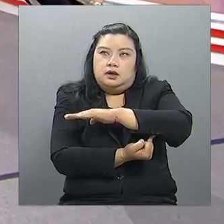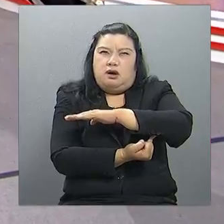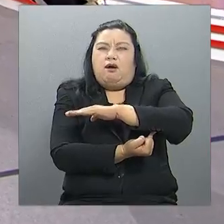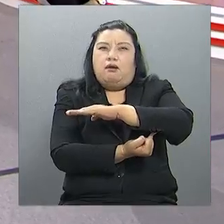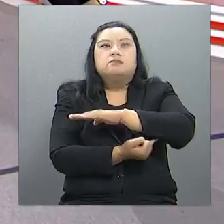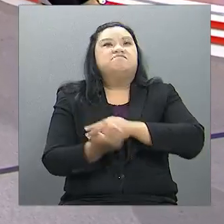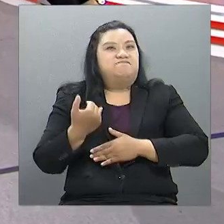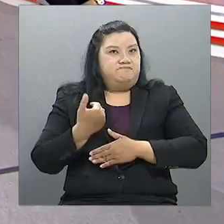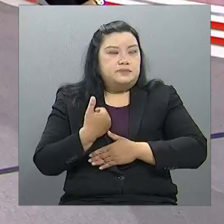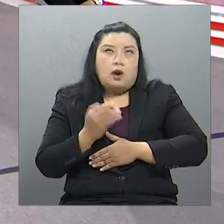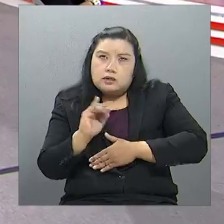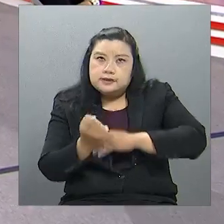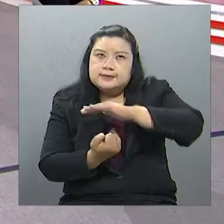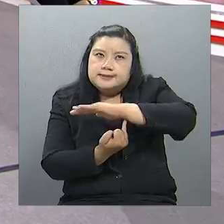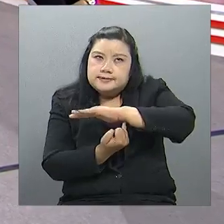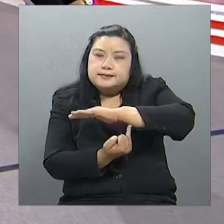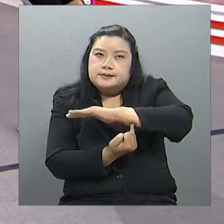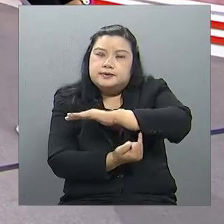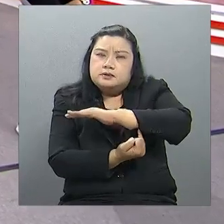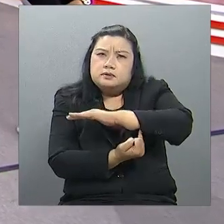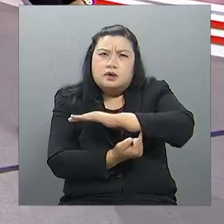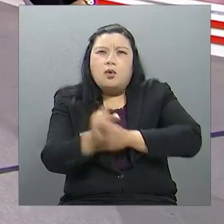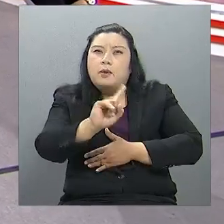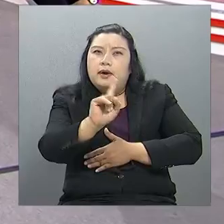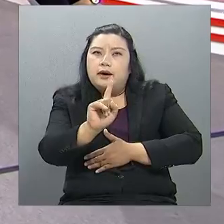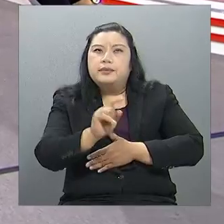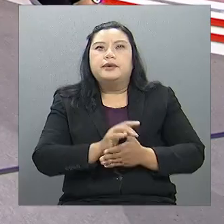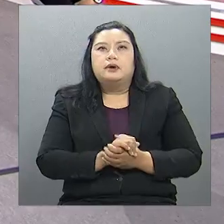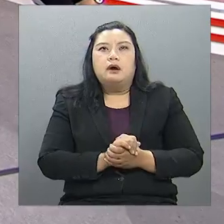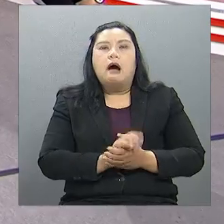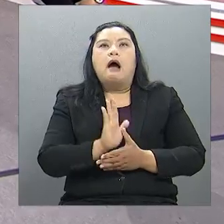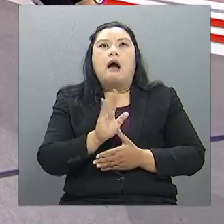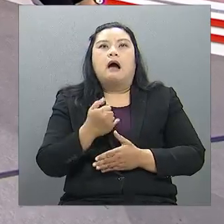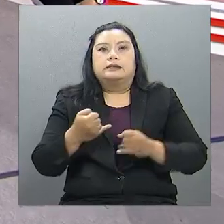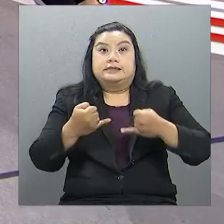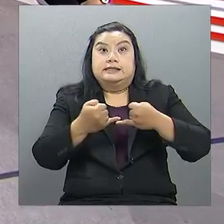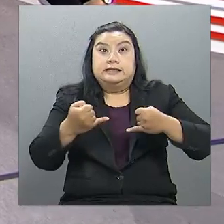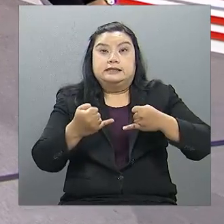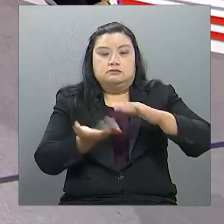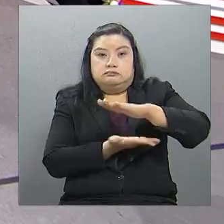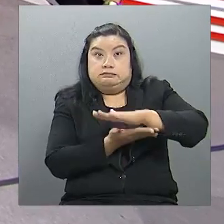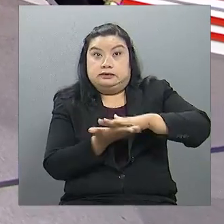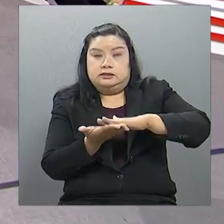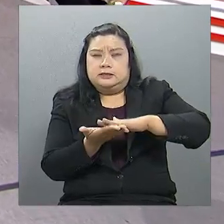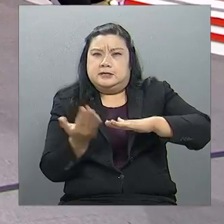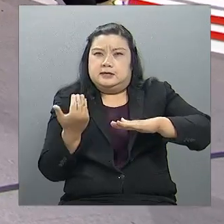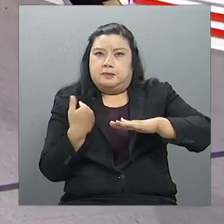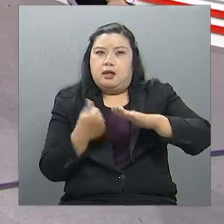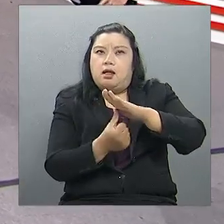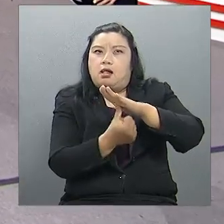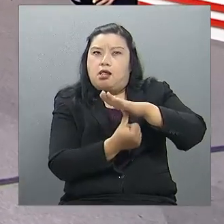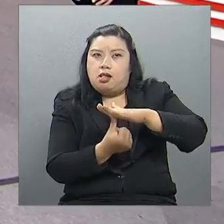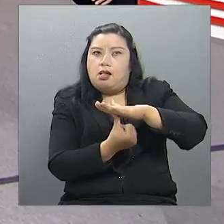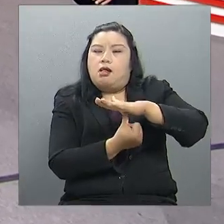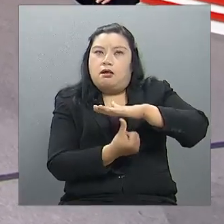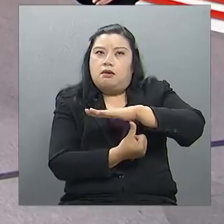มา แบราอะไรเปนั้แสงวสนตัพงพืชเรมีปฏหารใช่ม YOUR ปลมฉนั้พอบางทเปปachelnez การยดเป